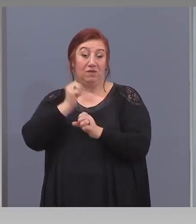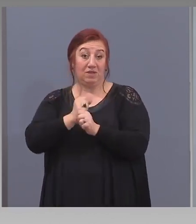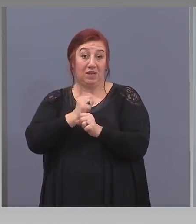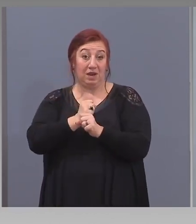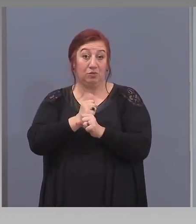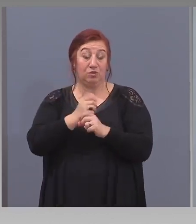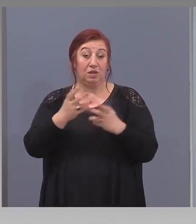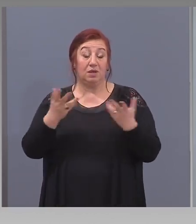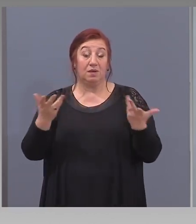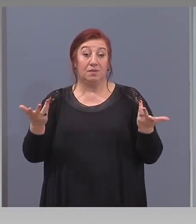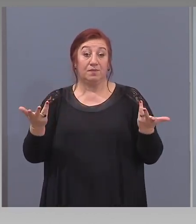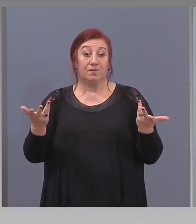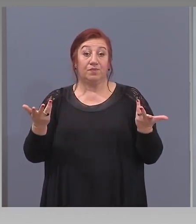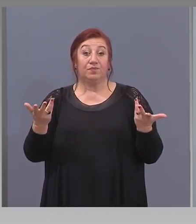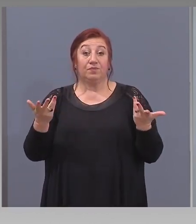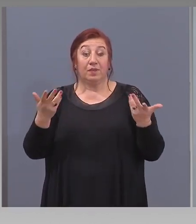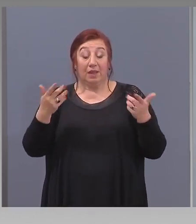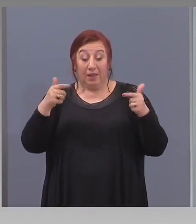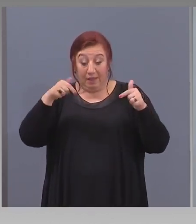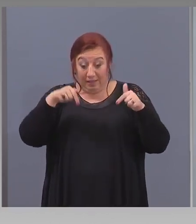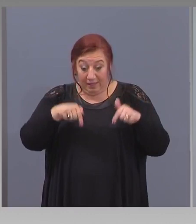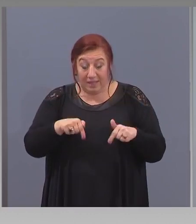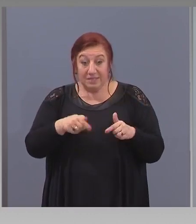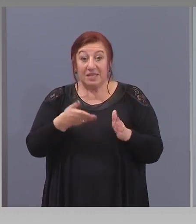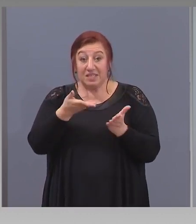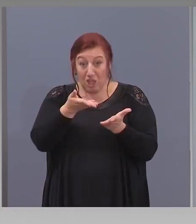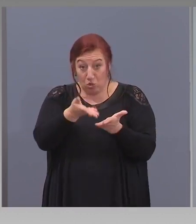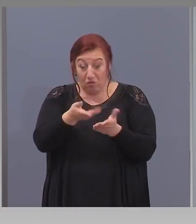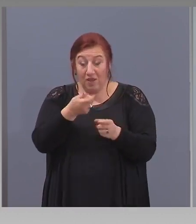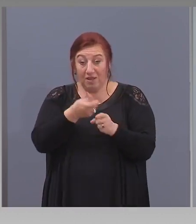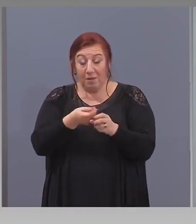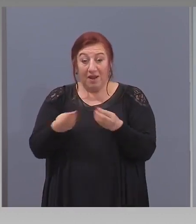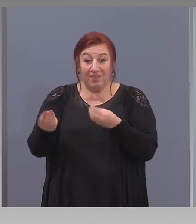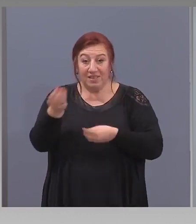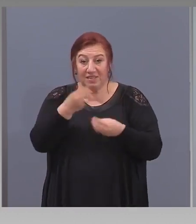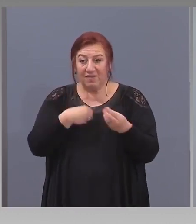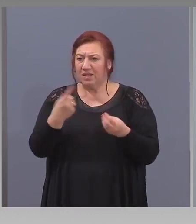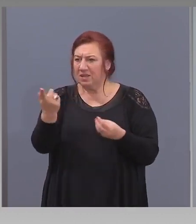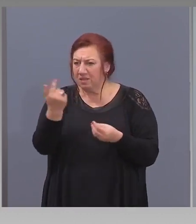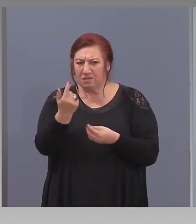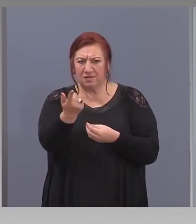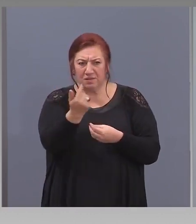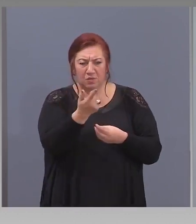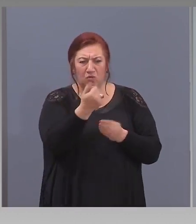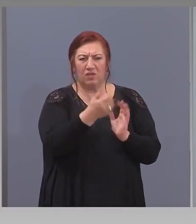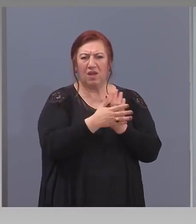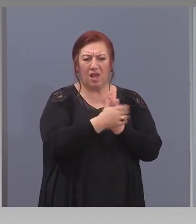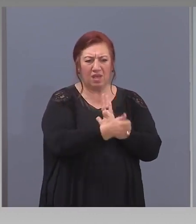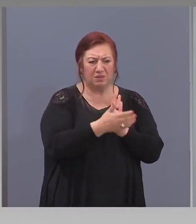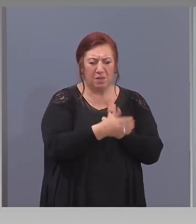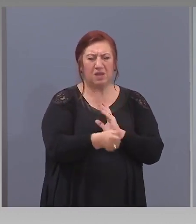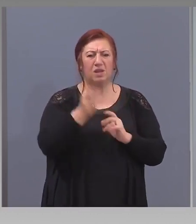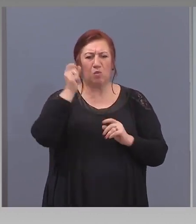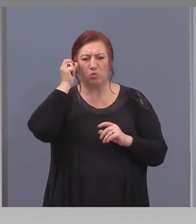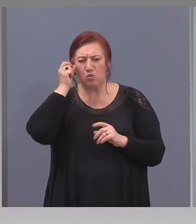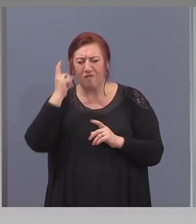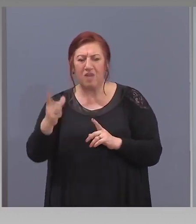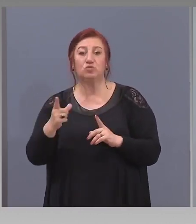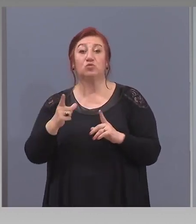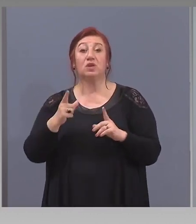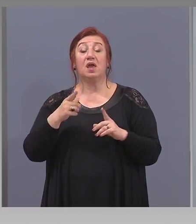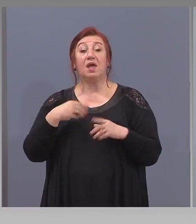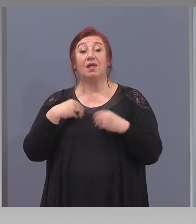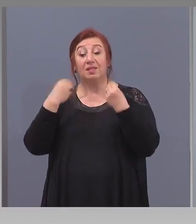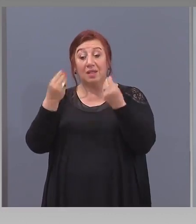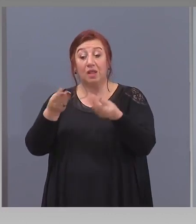Именно днеска за това направих този съвет от специалисти, професори. И му дадох право на